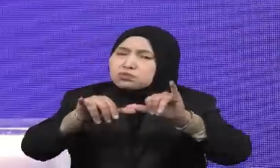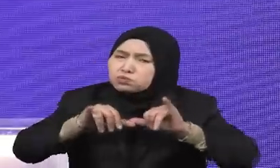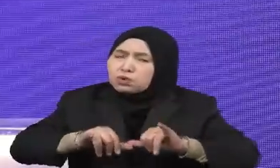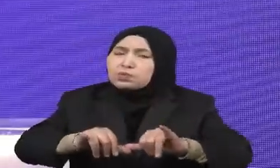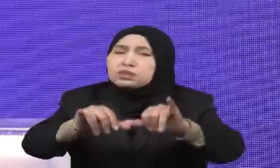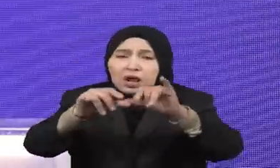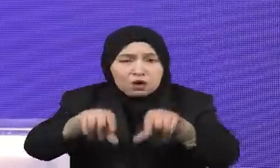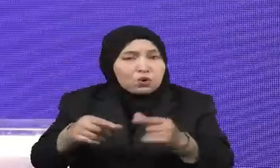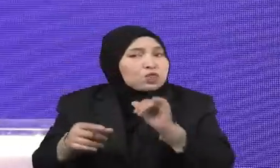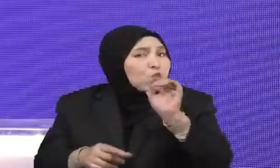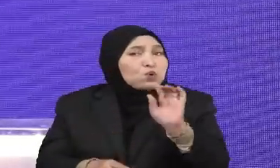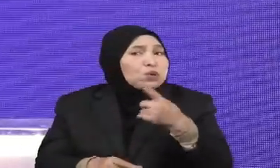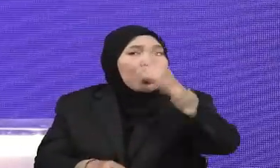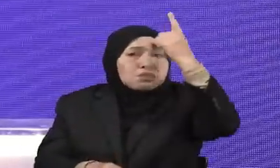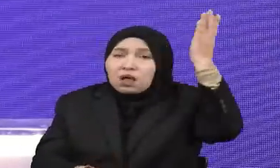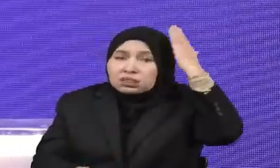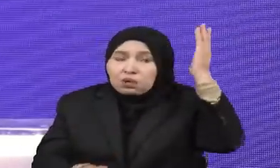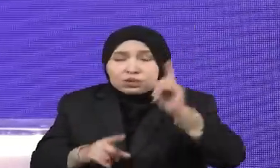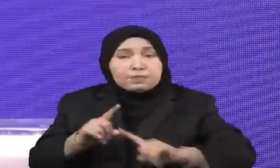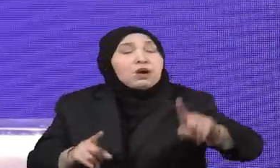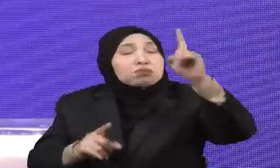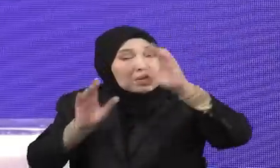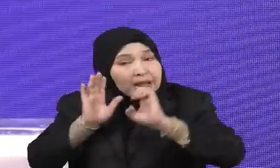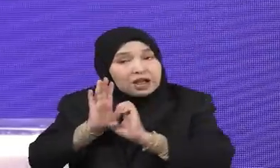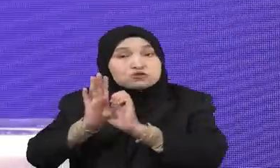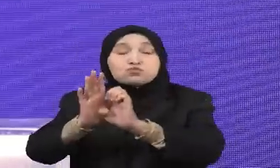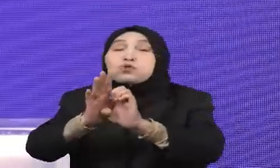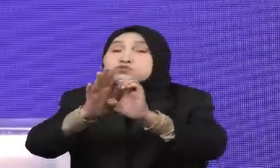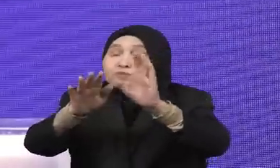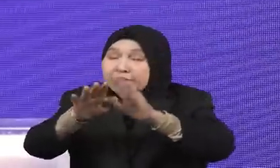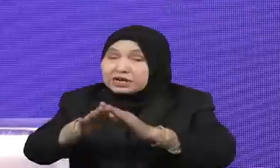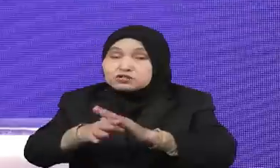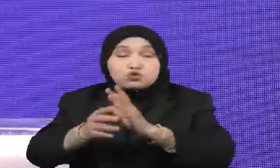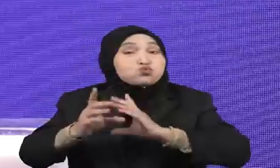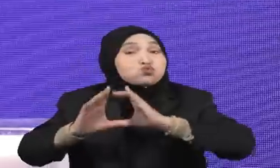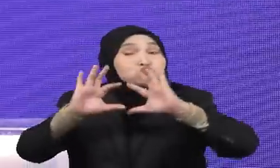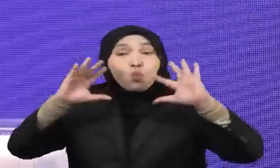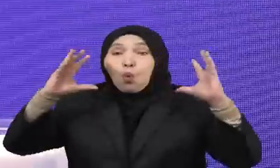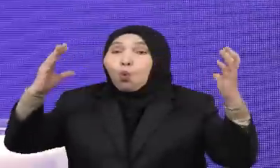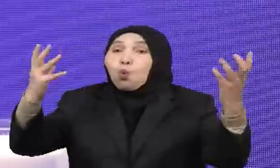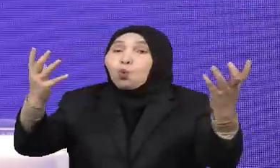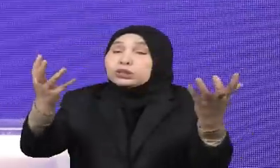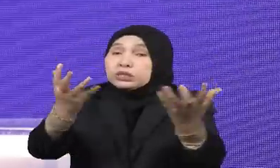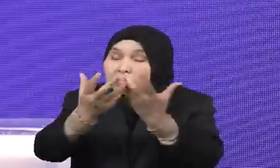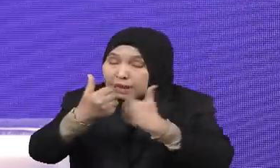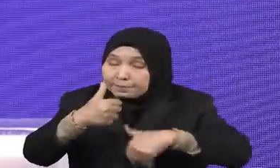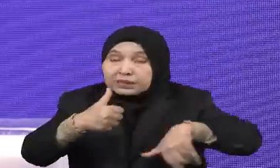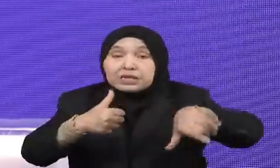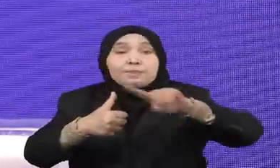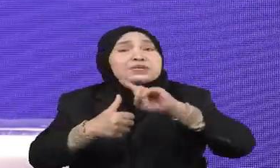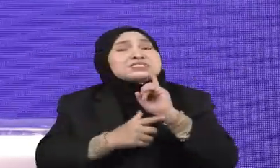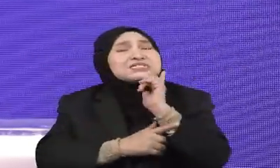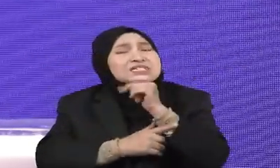bukan sekadar untuk Allah tahu tapi Allah nadakan kepada kepada dunia yang pertama alladzina amanu